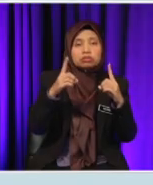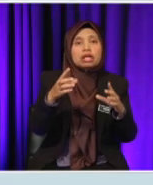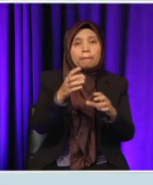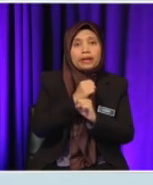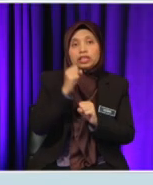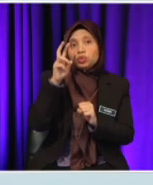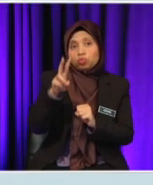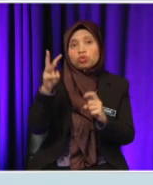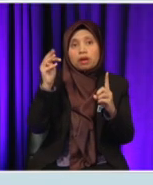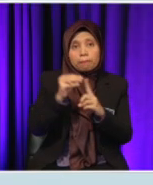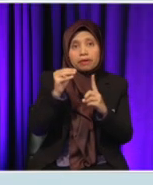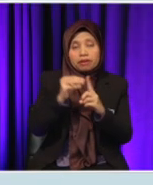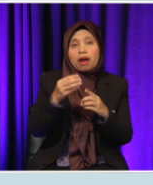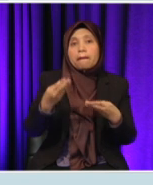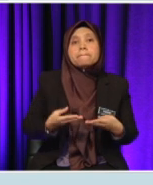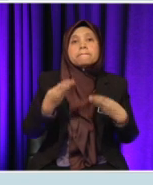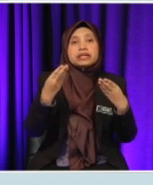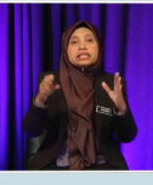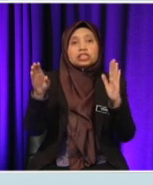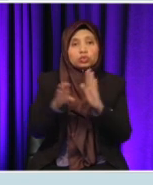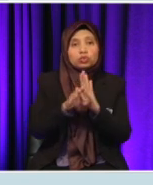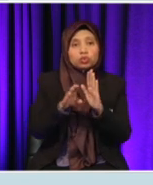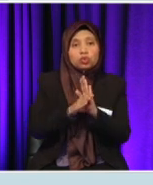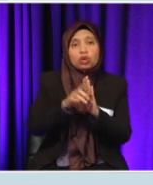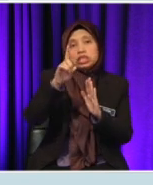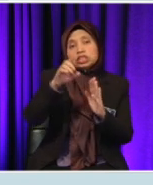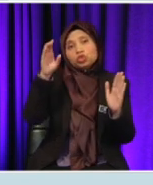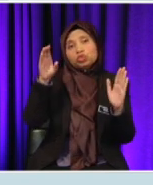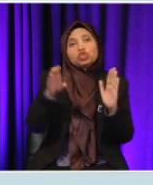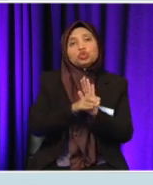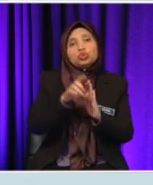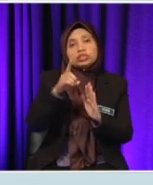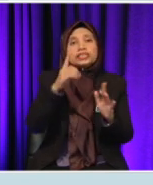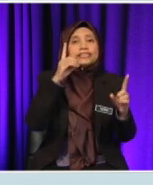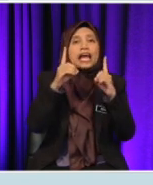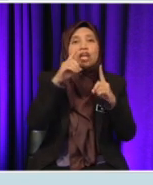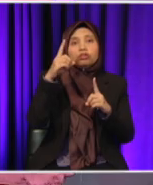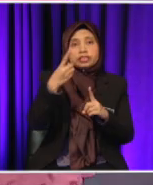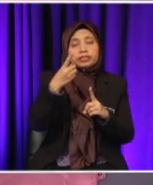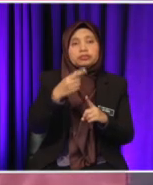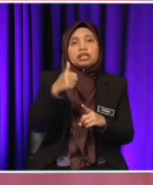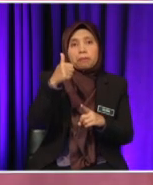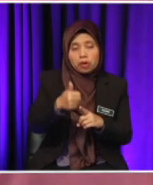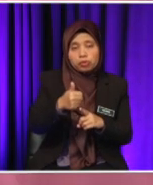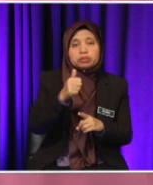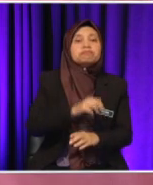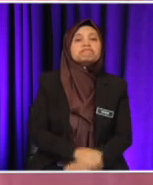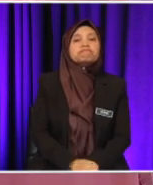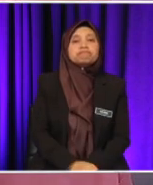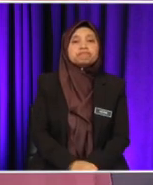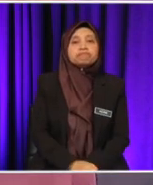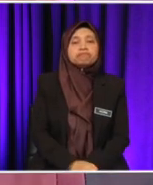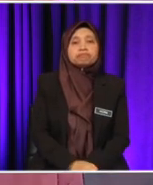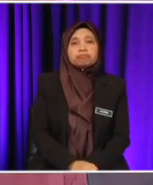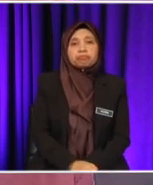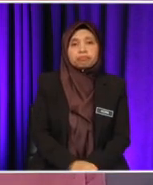berikan contoh maknanya dua maka satu contoh sajalah dialog saja betul